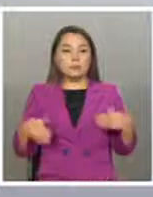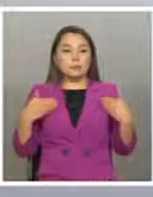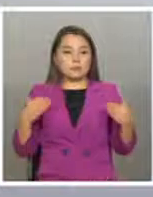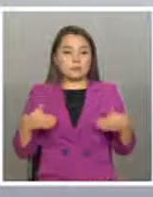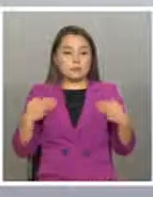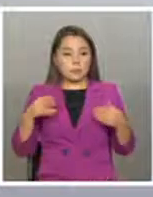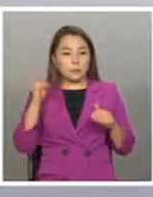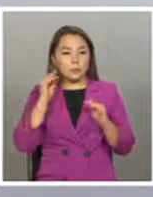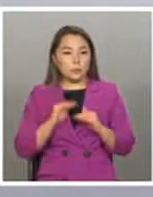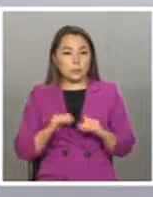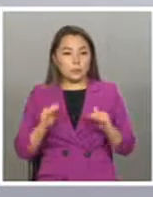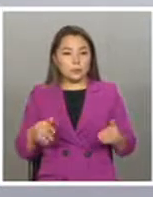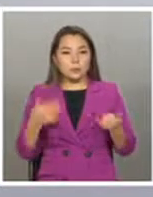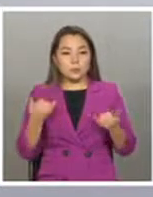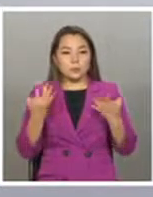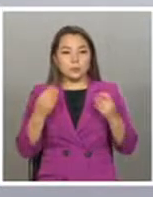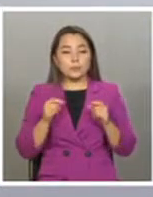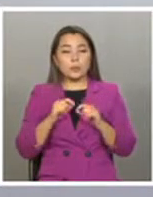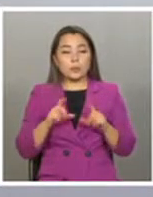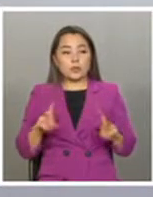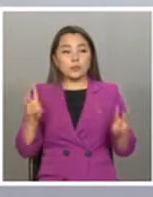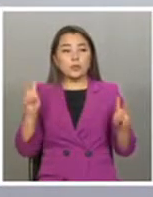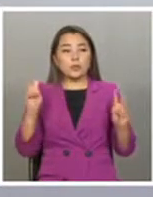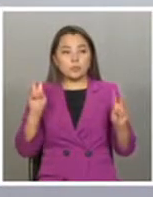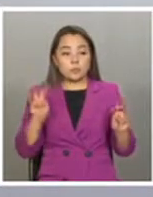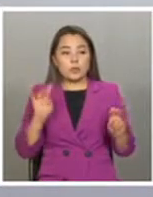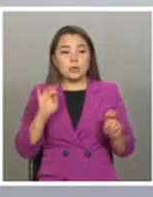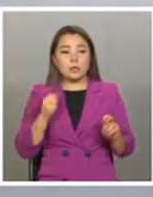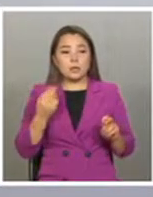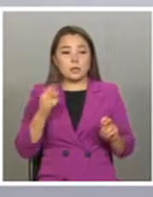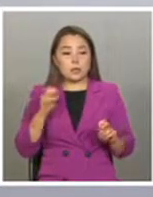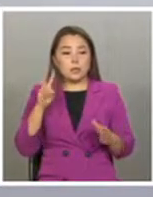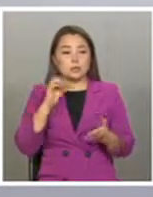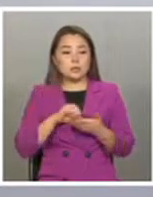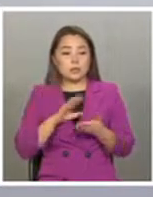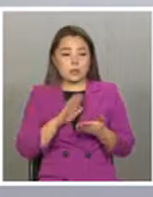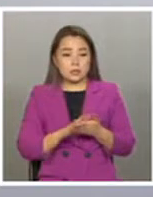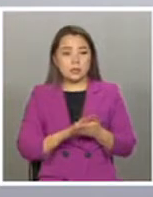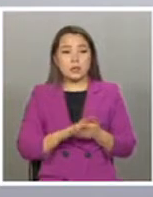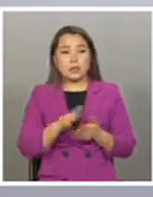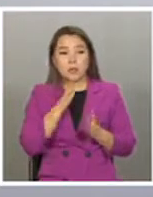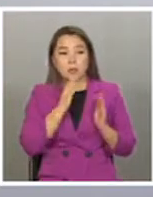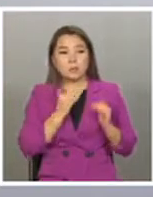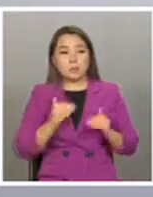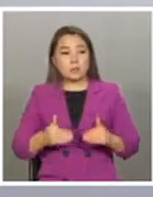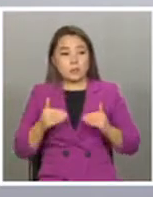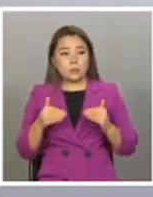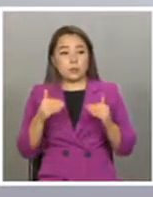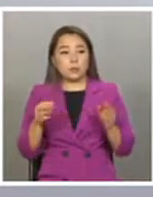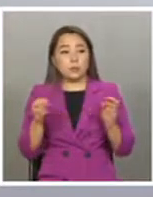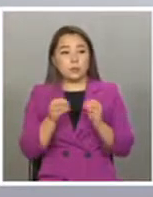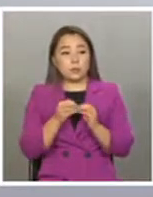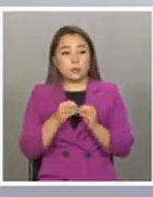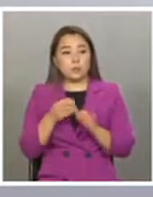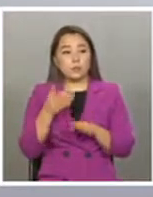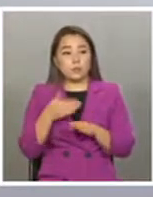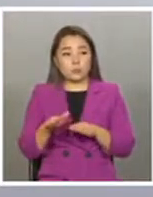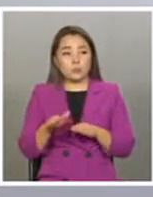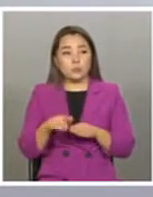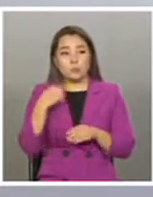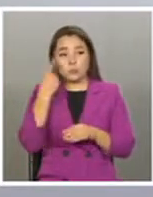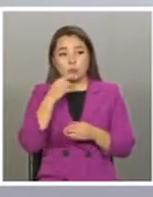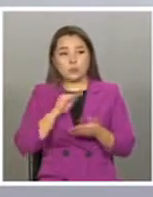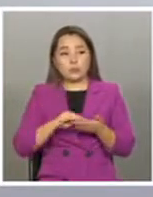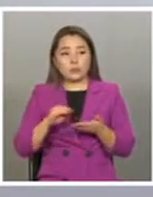оқушылар, бүгінгі сабағымыздың тақырыбы рационал сандардың периодты ондық бөлшек түрінде жазылуы.